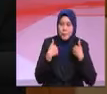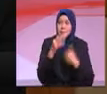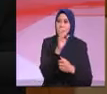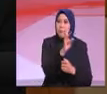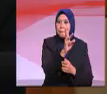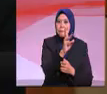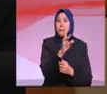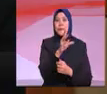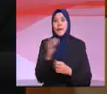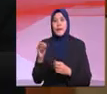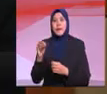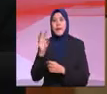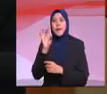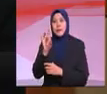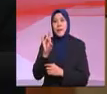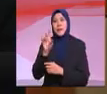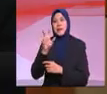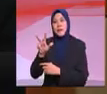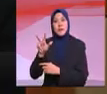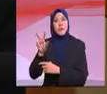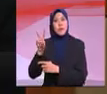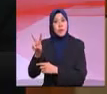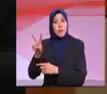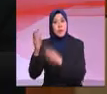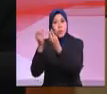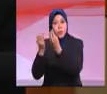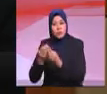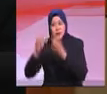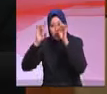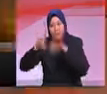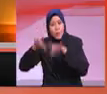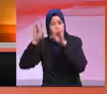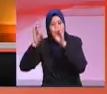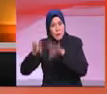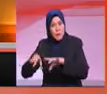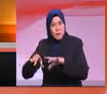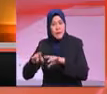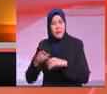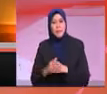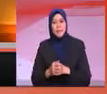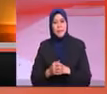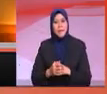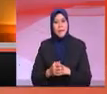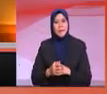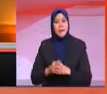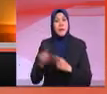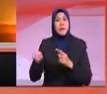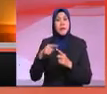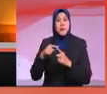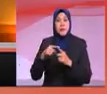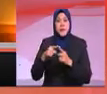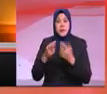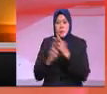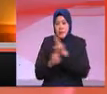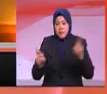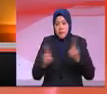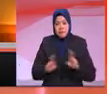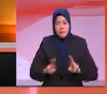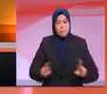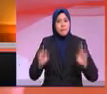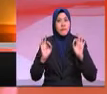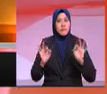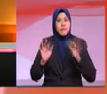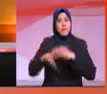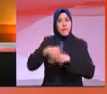dan 832 bilangan ujian. Dan apabila saja kita bersiap sedia